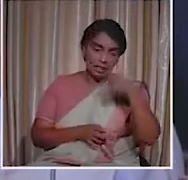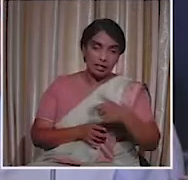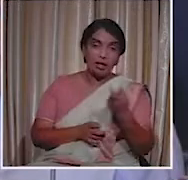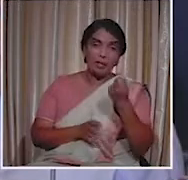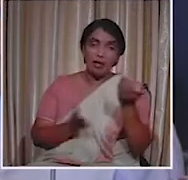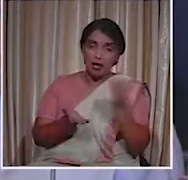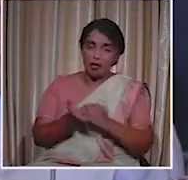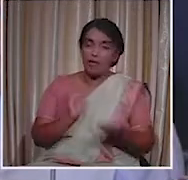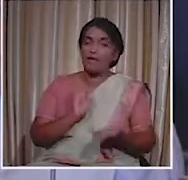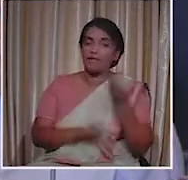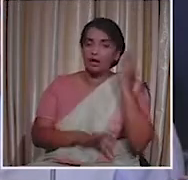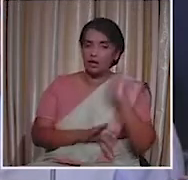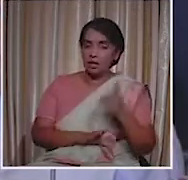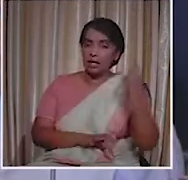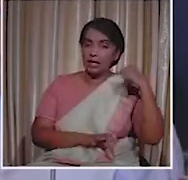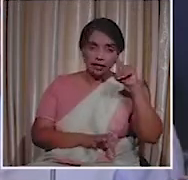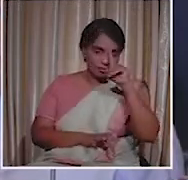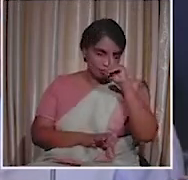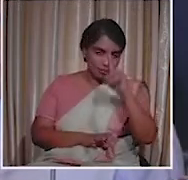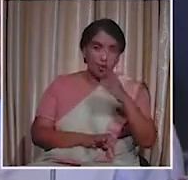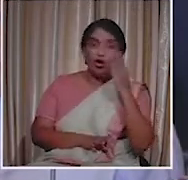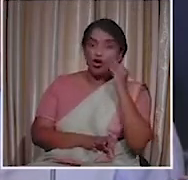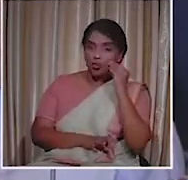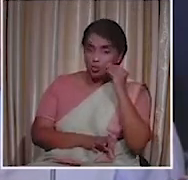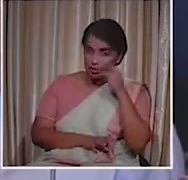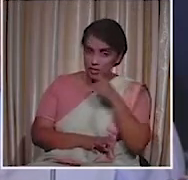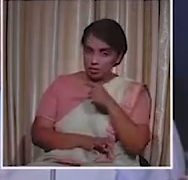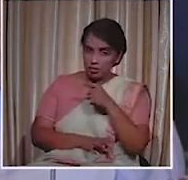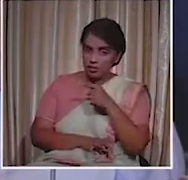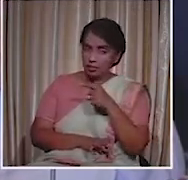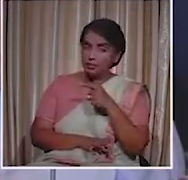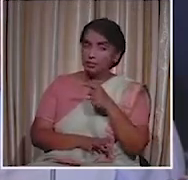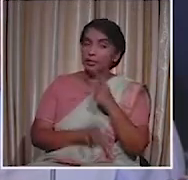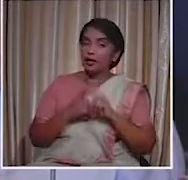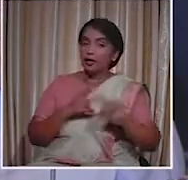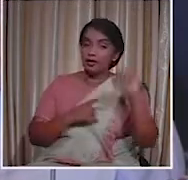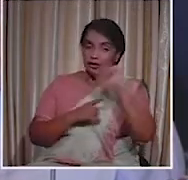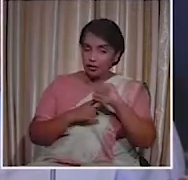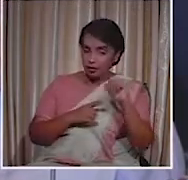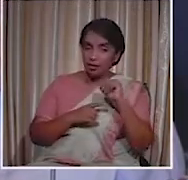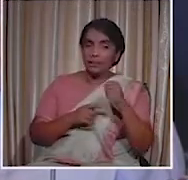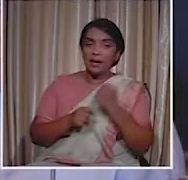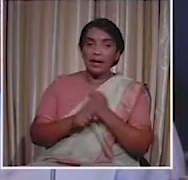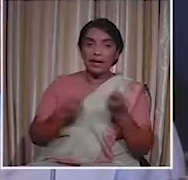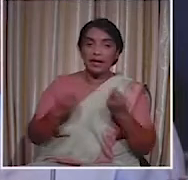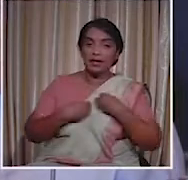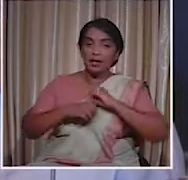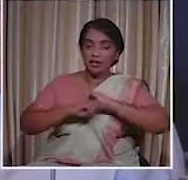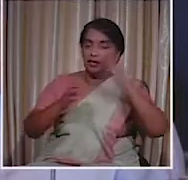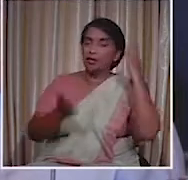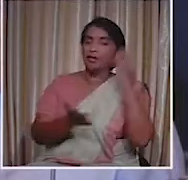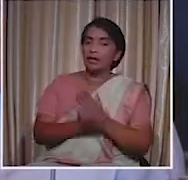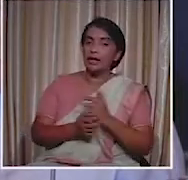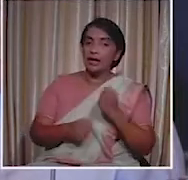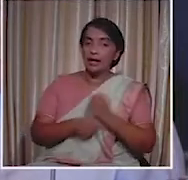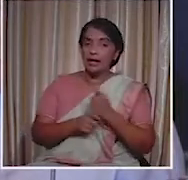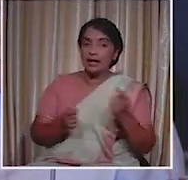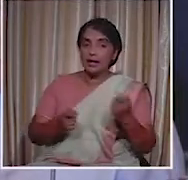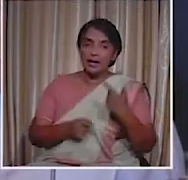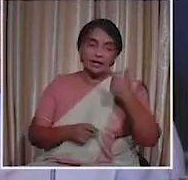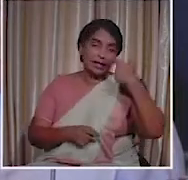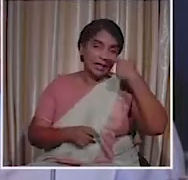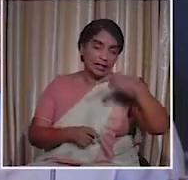වැඩි වෙන්න ඕනේ ගිය සතියේ රුසියාව යුරෝපෙට ගෑස් දෙන එක නැවැත්තුවා ඒකෙන් ගෑස් මිලයි තෙල් මිලයි